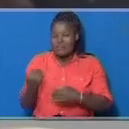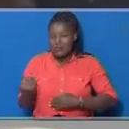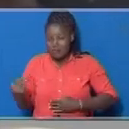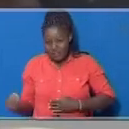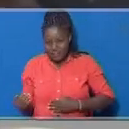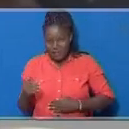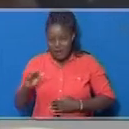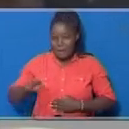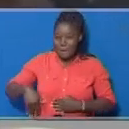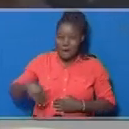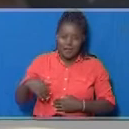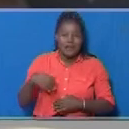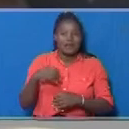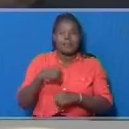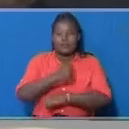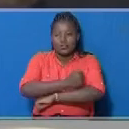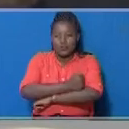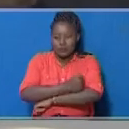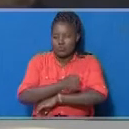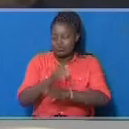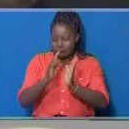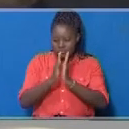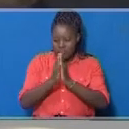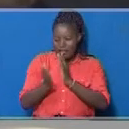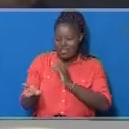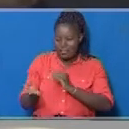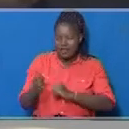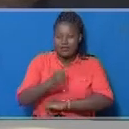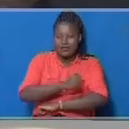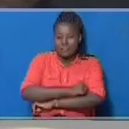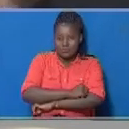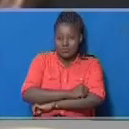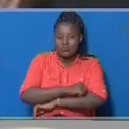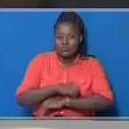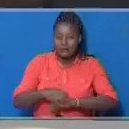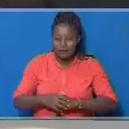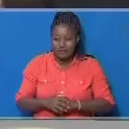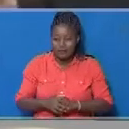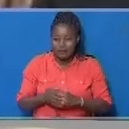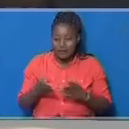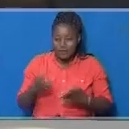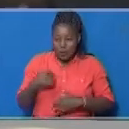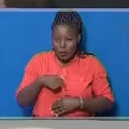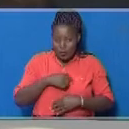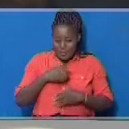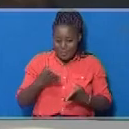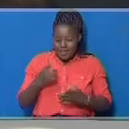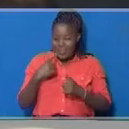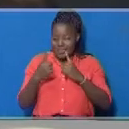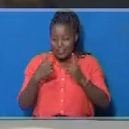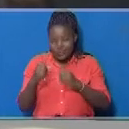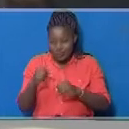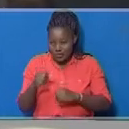wafanye cleansing ya hiyo shule. Sisi tunauliza kitu kimoja kama wajumbe wa Kakamega